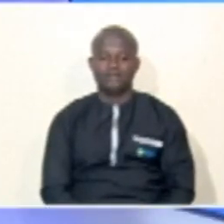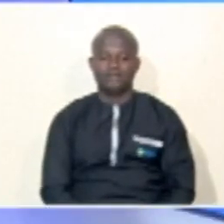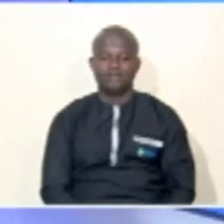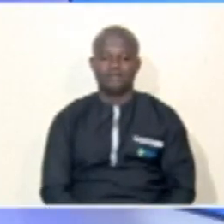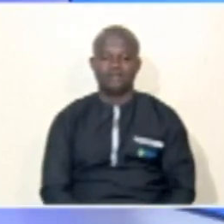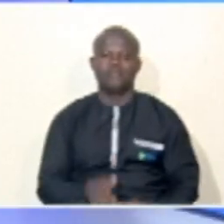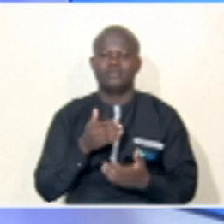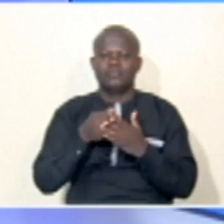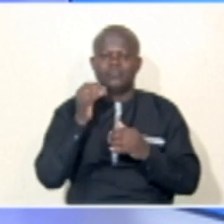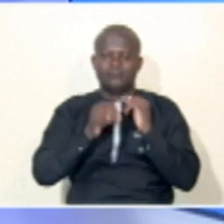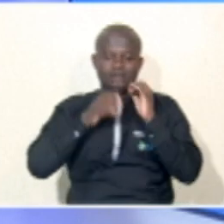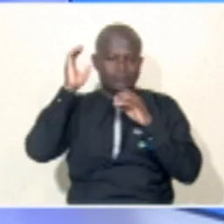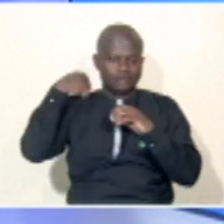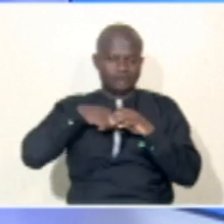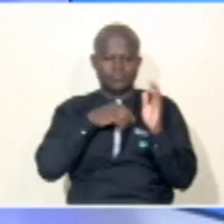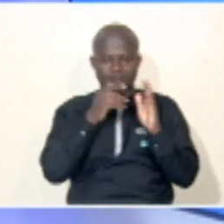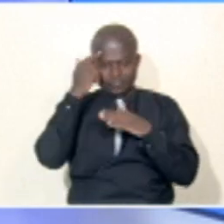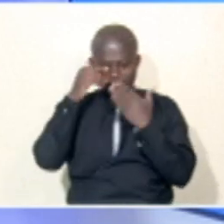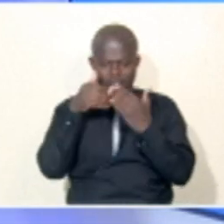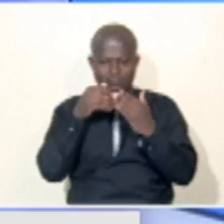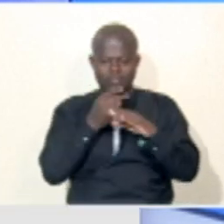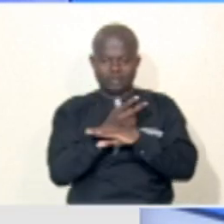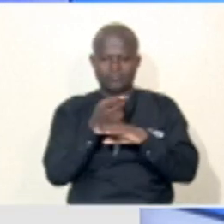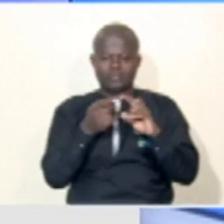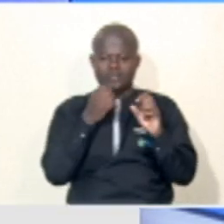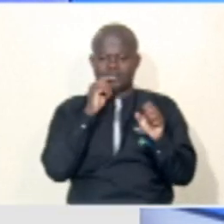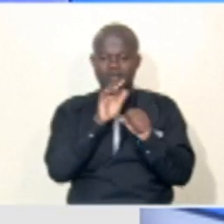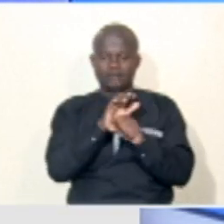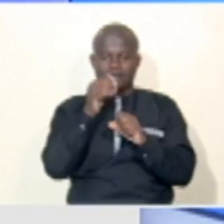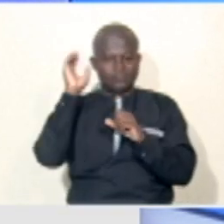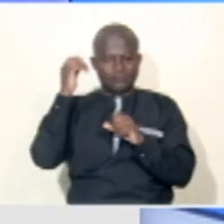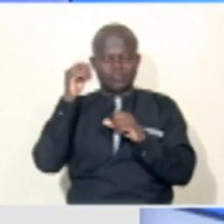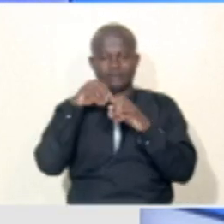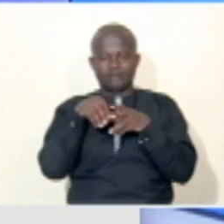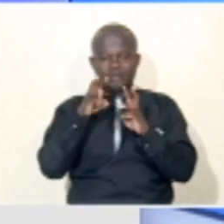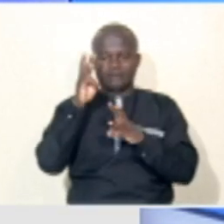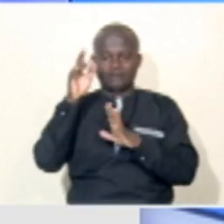inkuru tugejeje ku musozo wayo twari twabateguriye muri aya masaha, ariko tubararikire andi makuru n'ubundi ku buryo